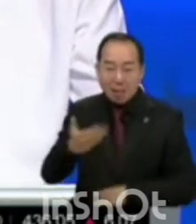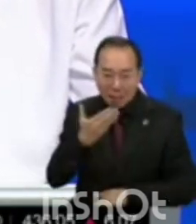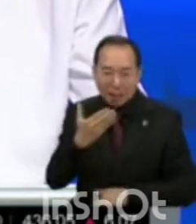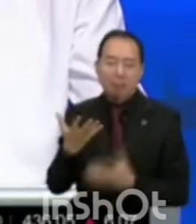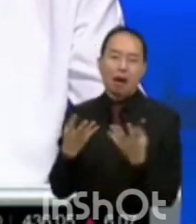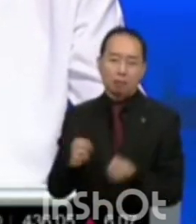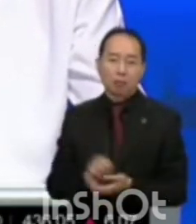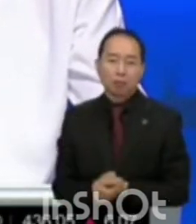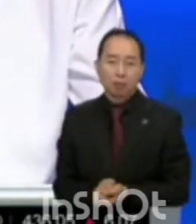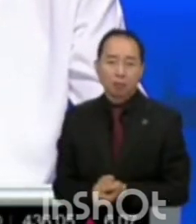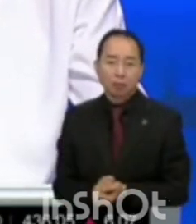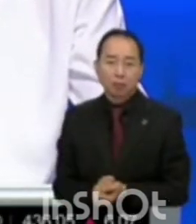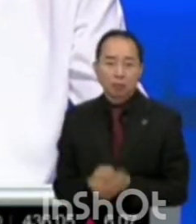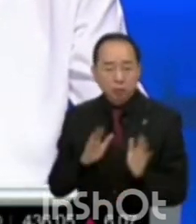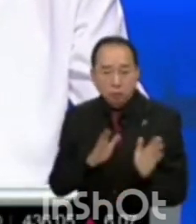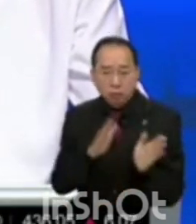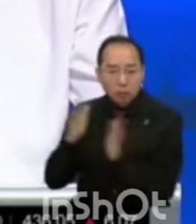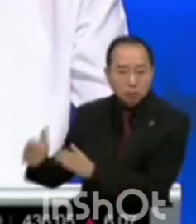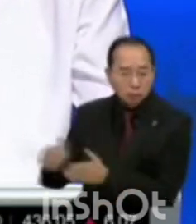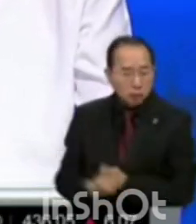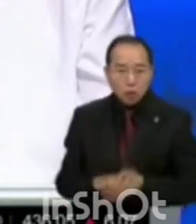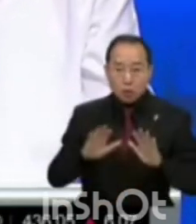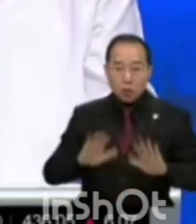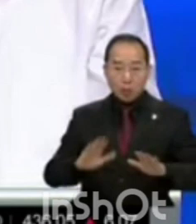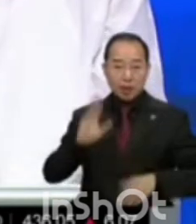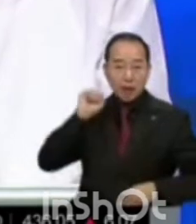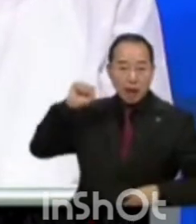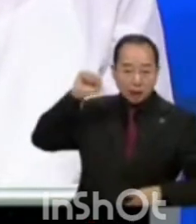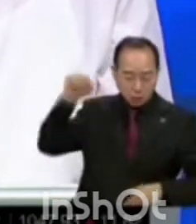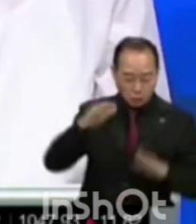그런데 이번에 공약들 정말 많이 내고 계시던데